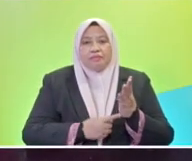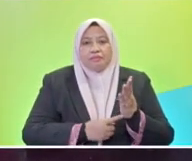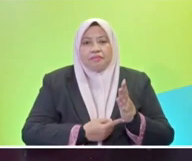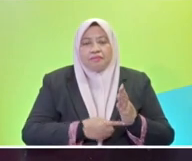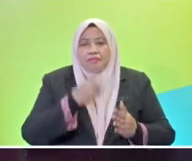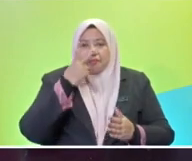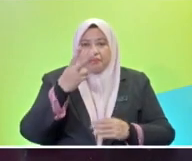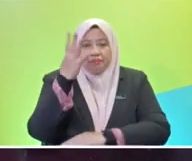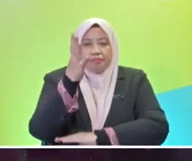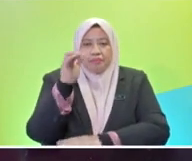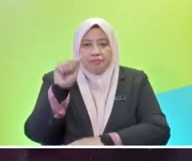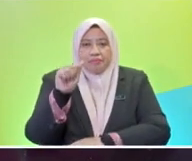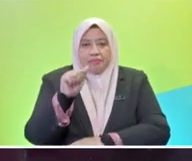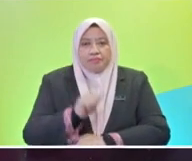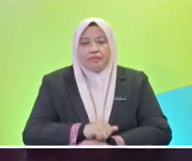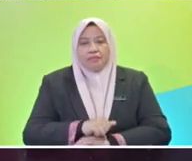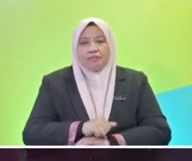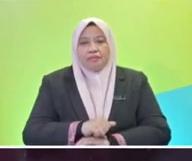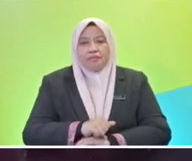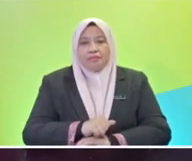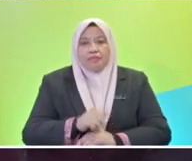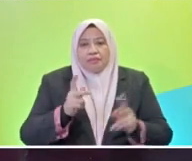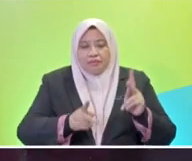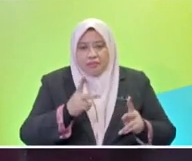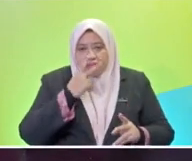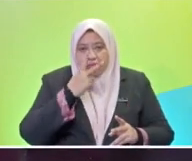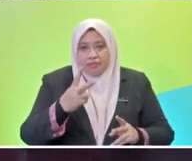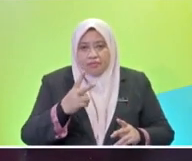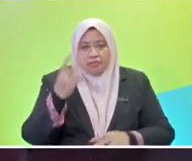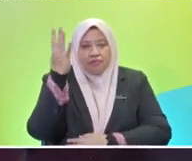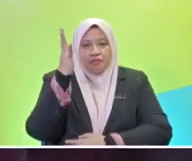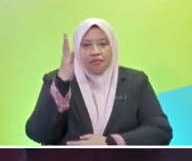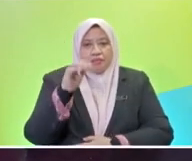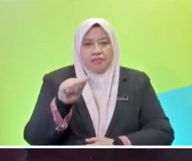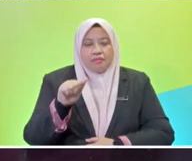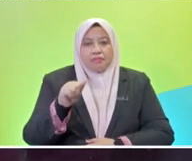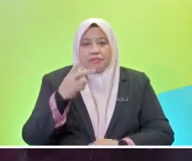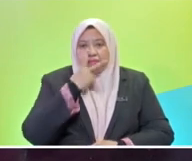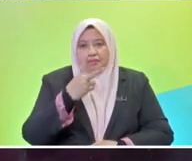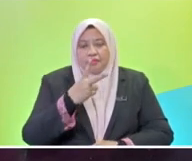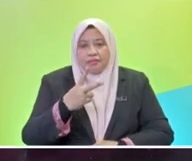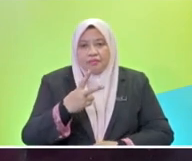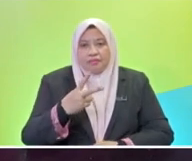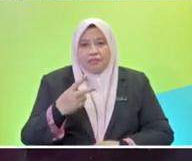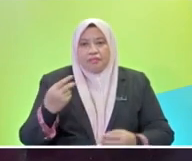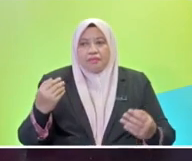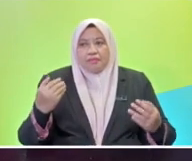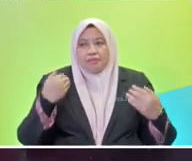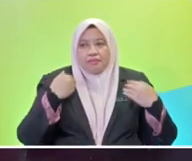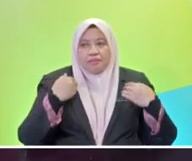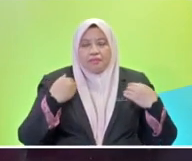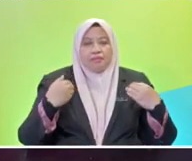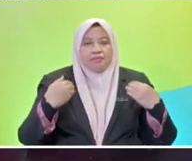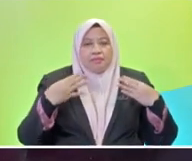pokok A. Pokok A, kalau kita tengok murid-murid, Nampak tak yang ini memang